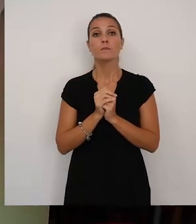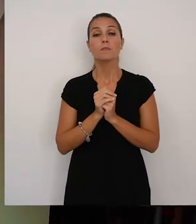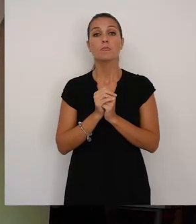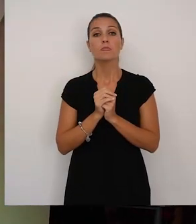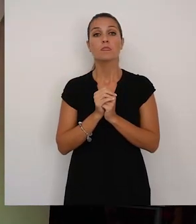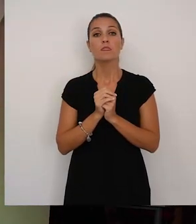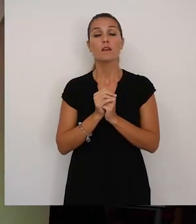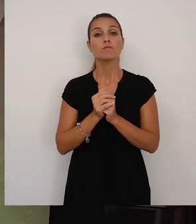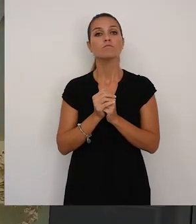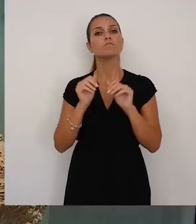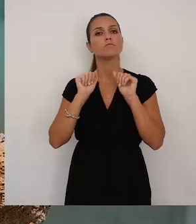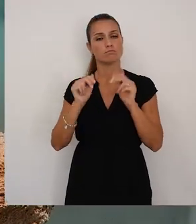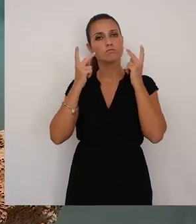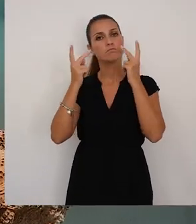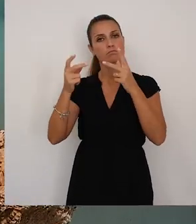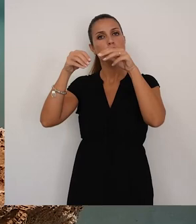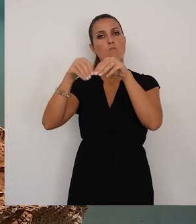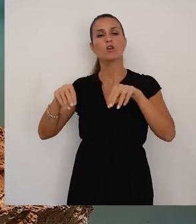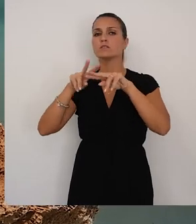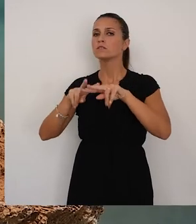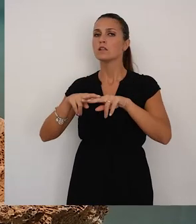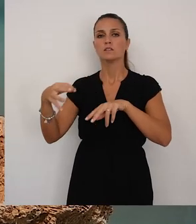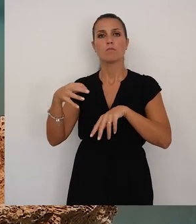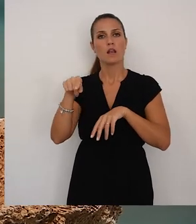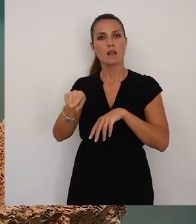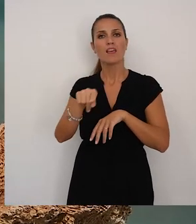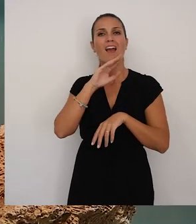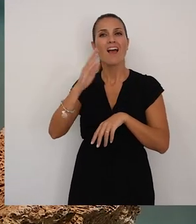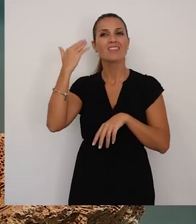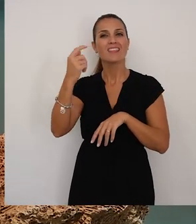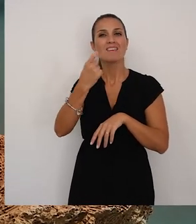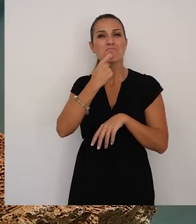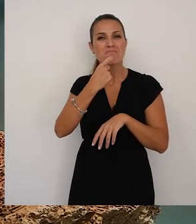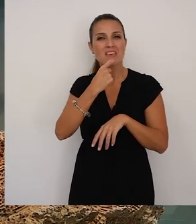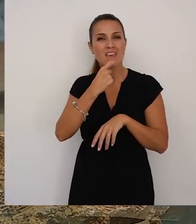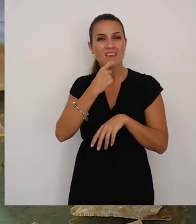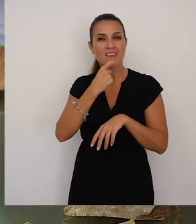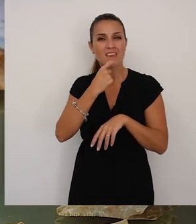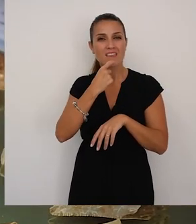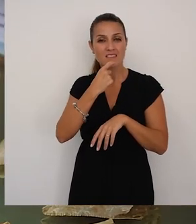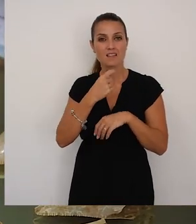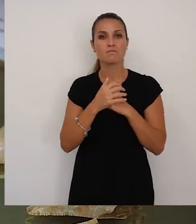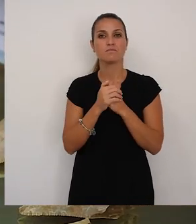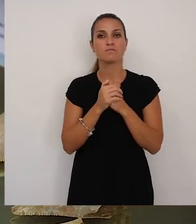Inoltre è possibile visitare l'interessante mostra permanente dedicata agli antichi fossili.